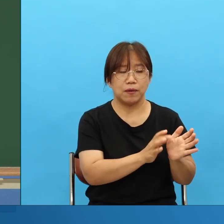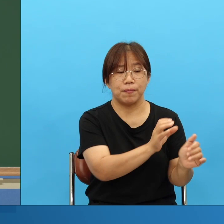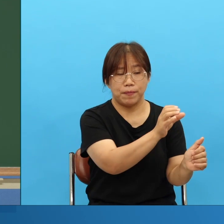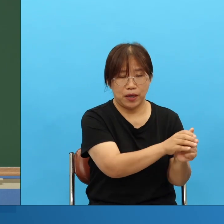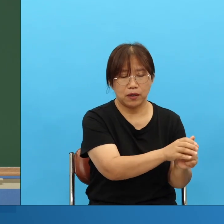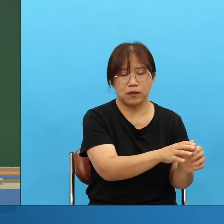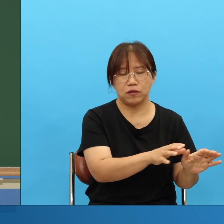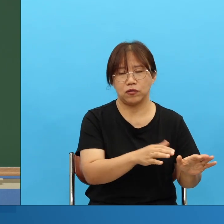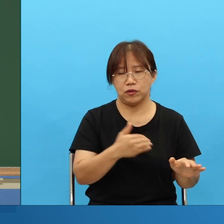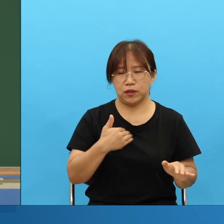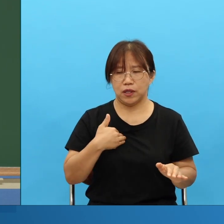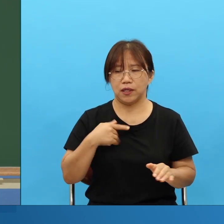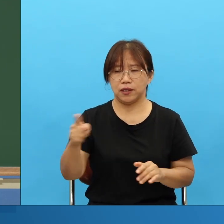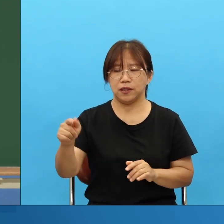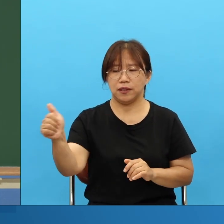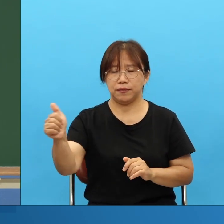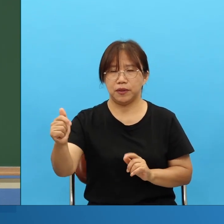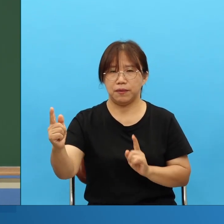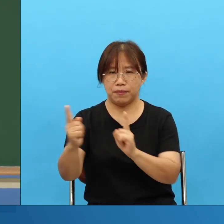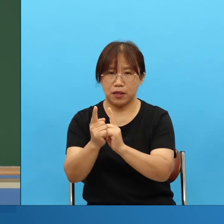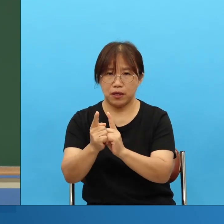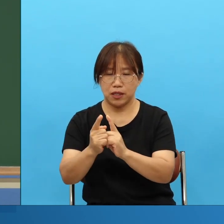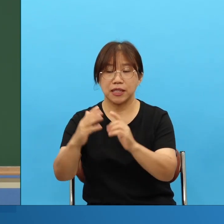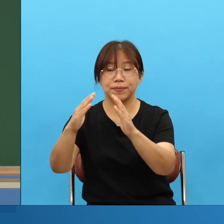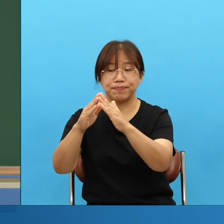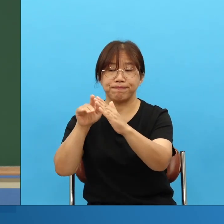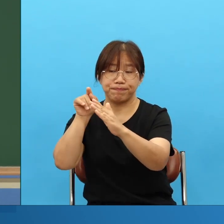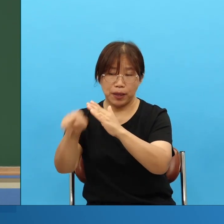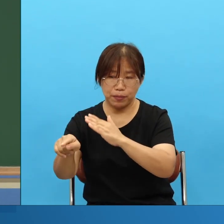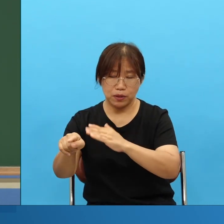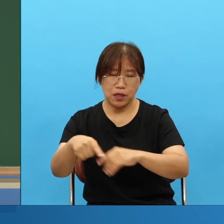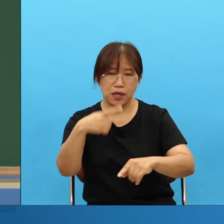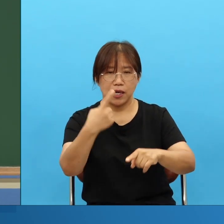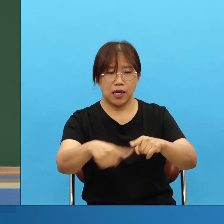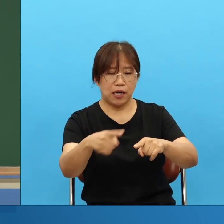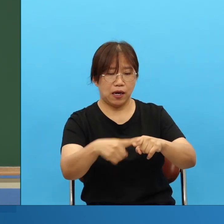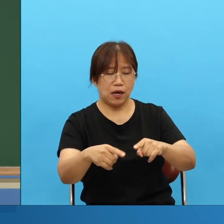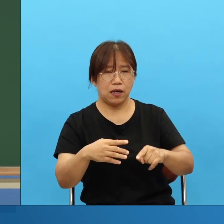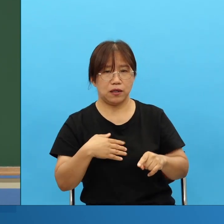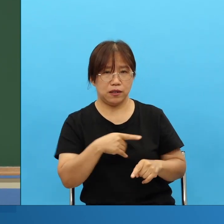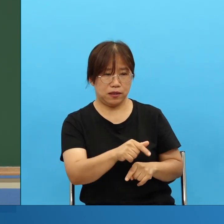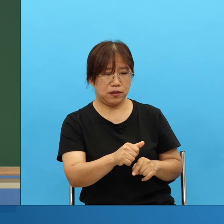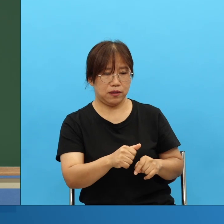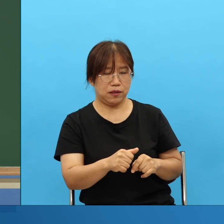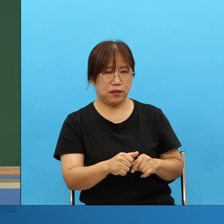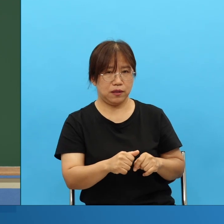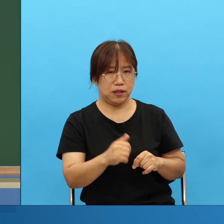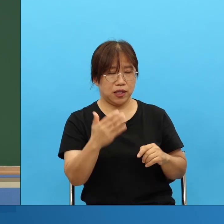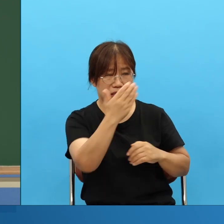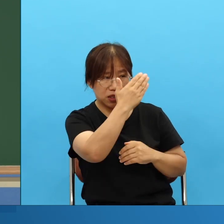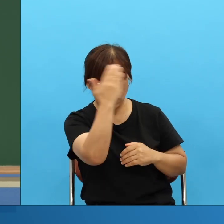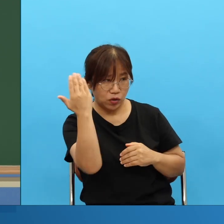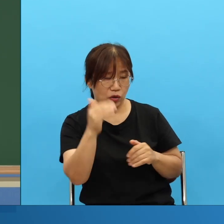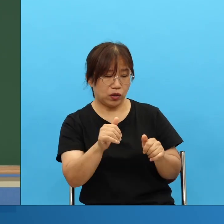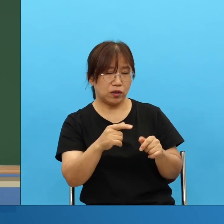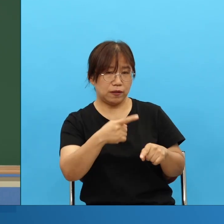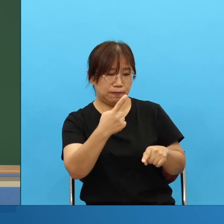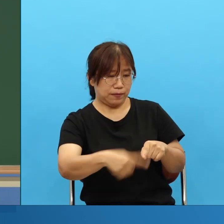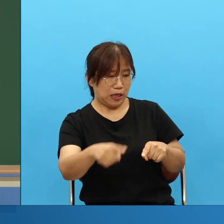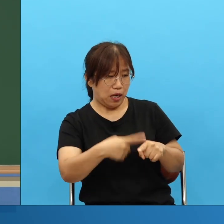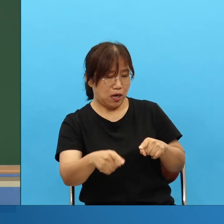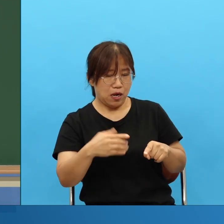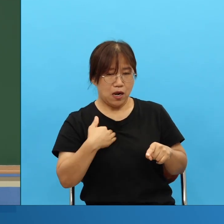나는 이제 그 집을 가니까 주택이었어요. 칼을 들고 딱 서 있는데 문 들어가다가